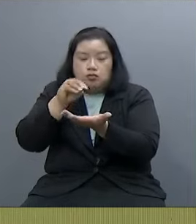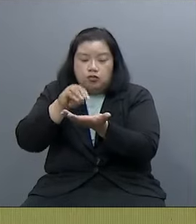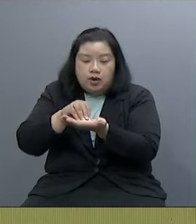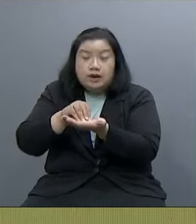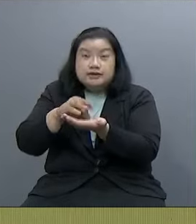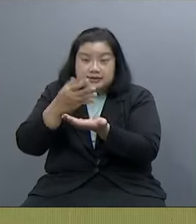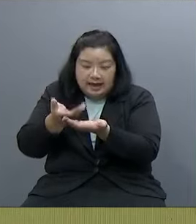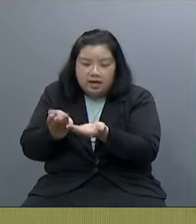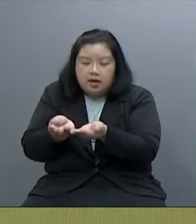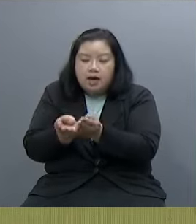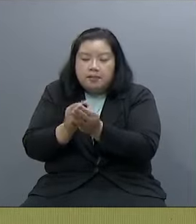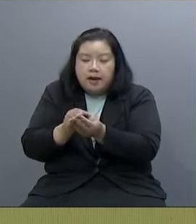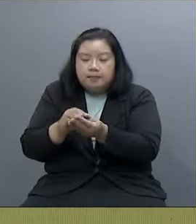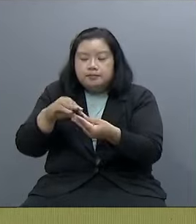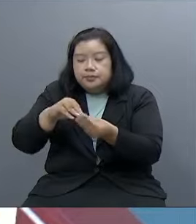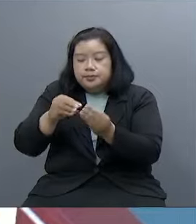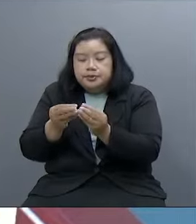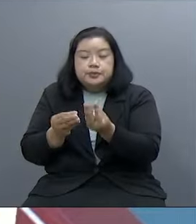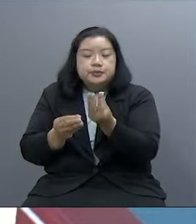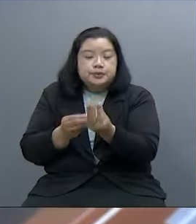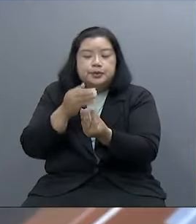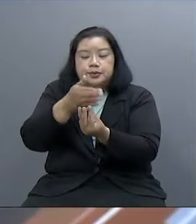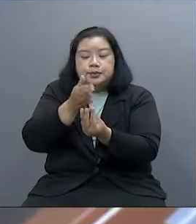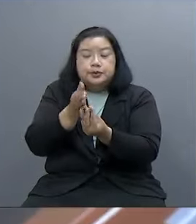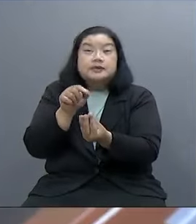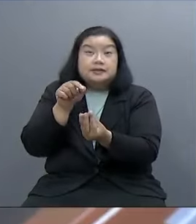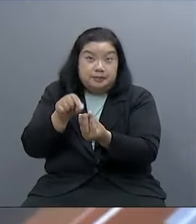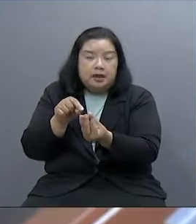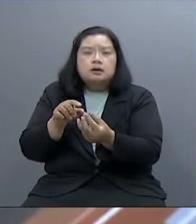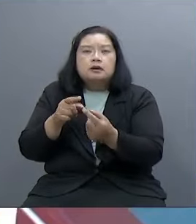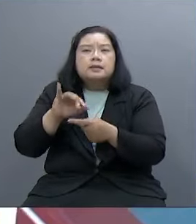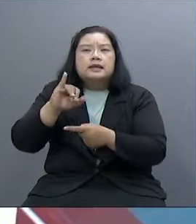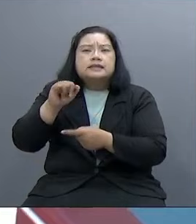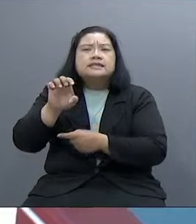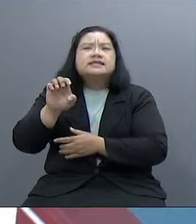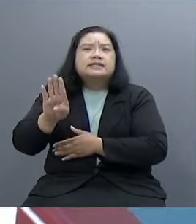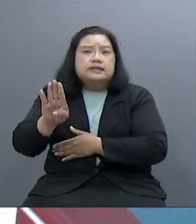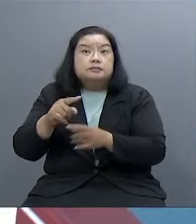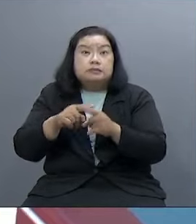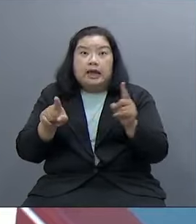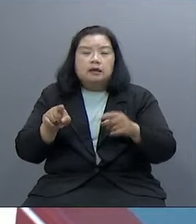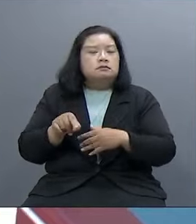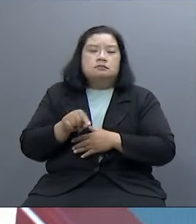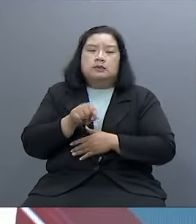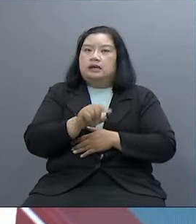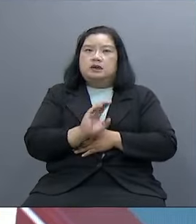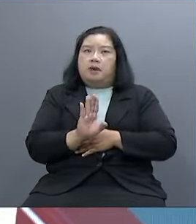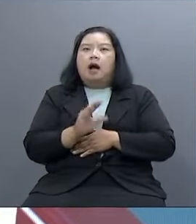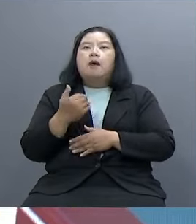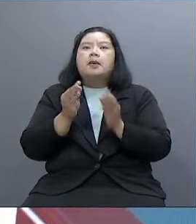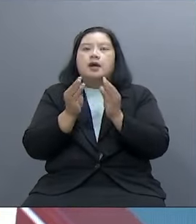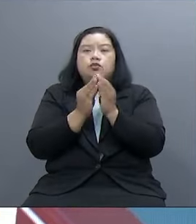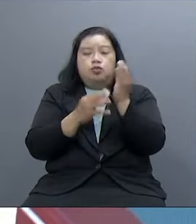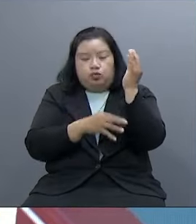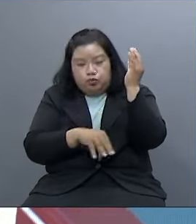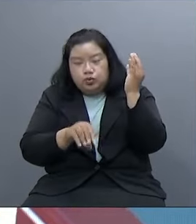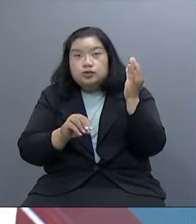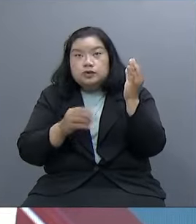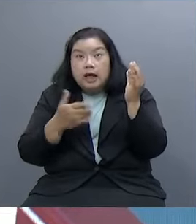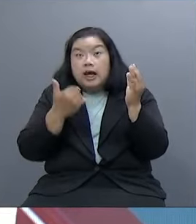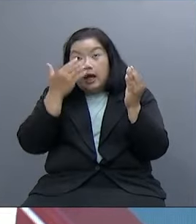ถูกใจยุ้ยกับปรีน คือไม่มีแป้งแล้ว1 2ก็คือตัวทักษะการจีบขน